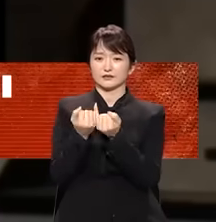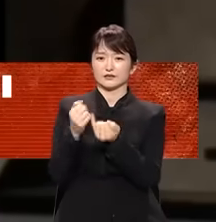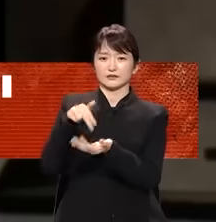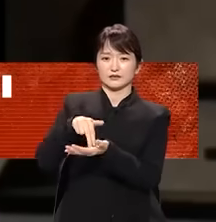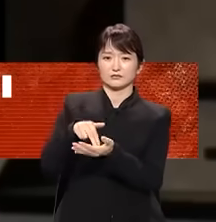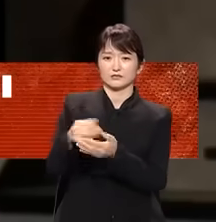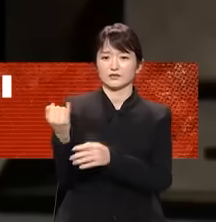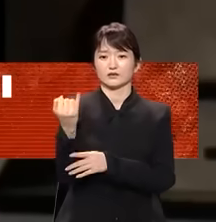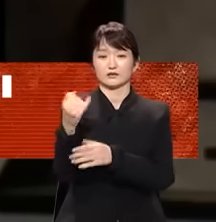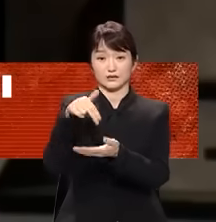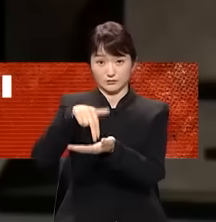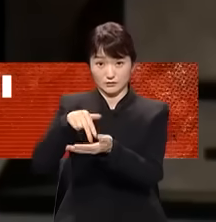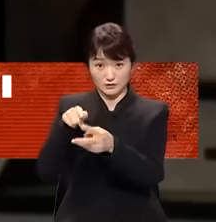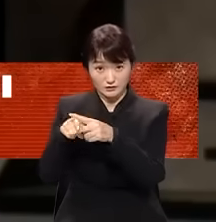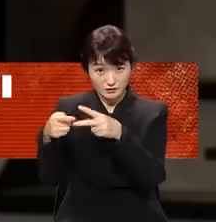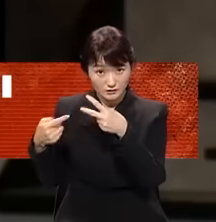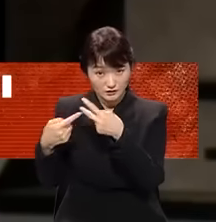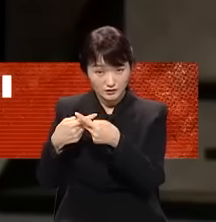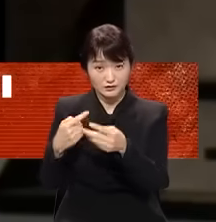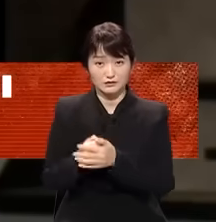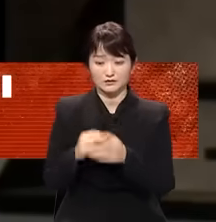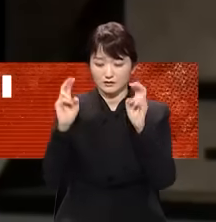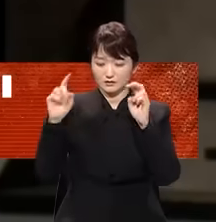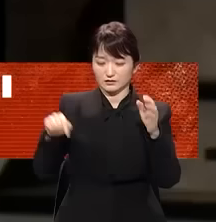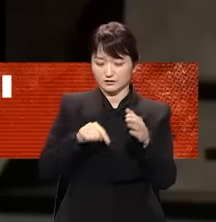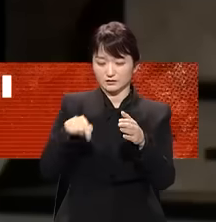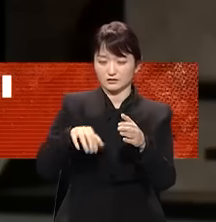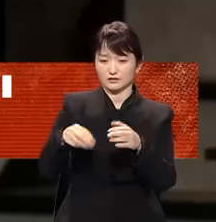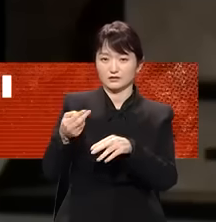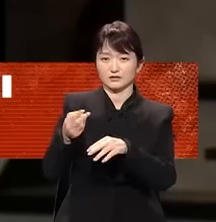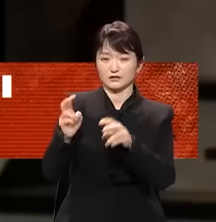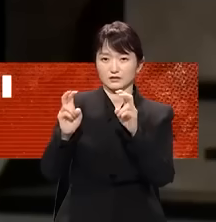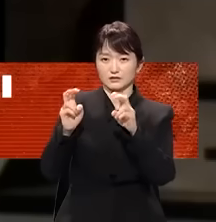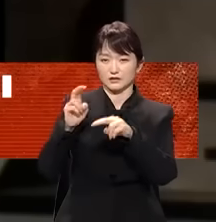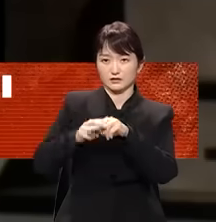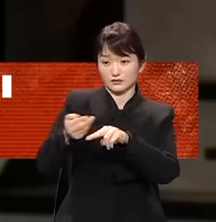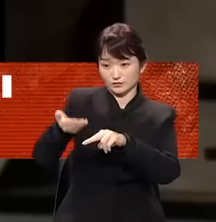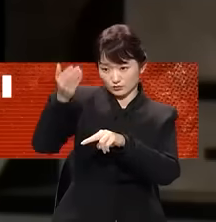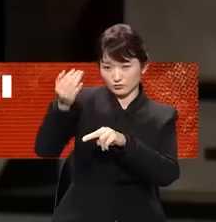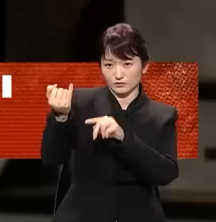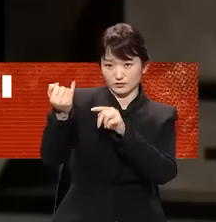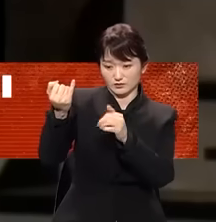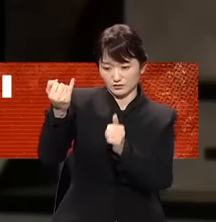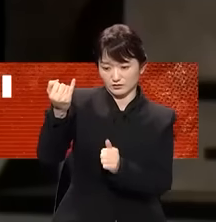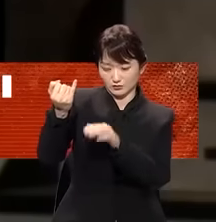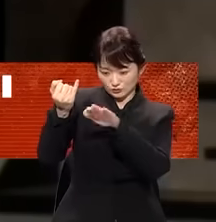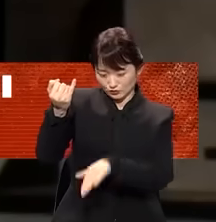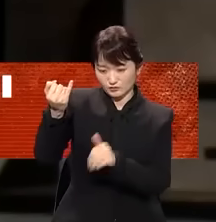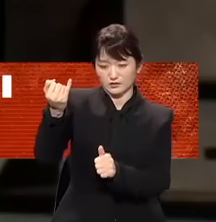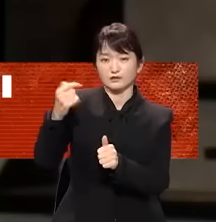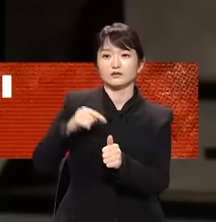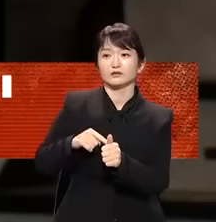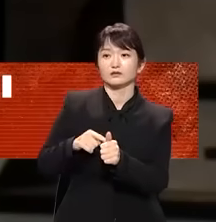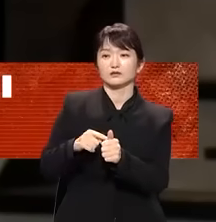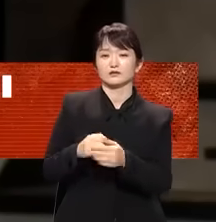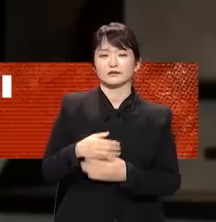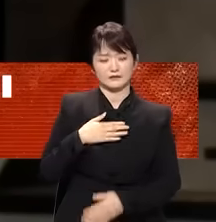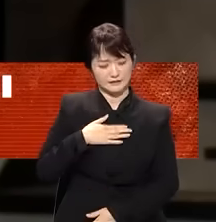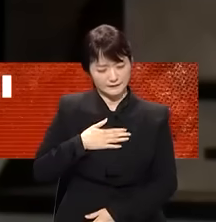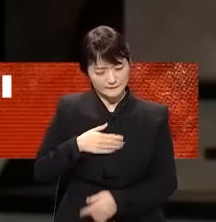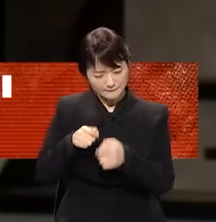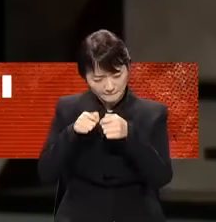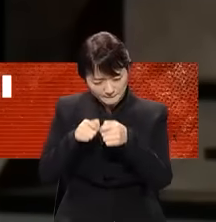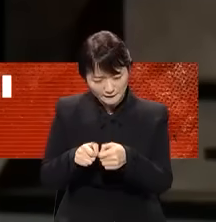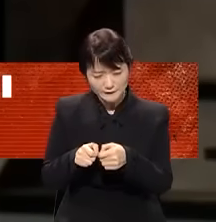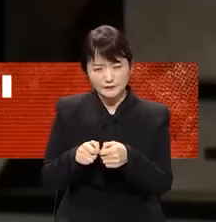입장도 충분히 이해가 가요 회사에서 여성이 상사일 때 사실 여성의 그런 감성적인 감 그 세심함이 그가 좀